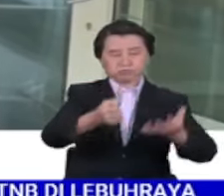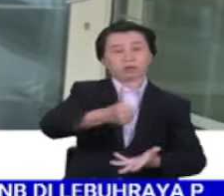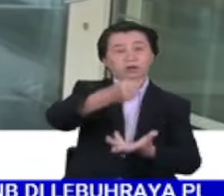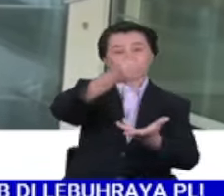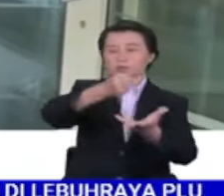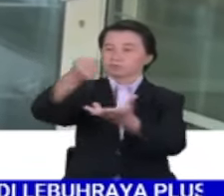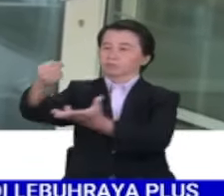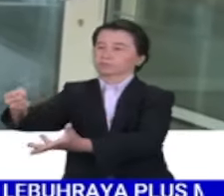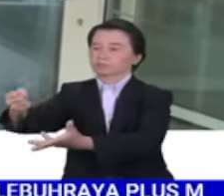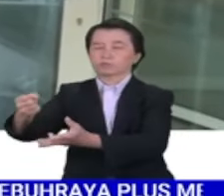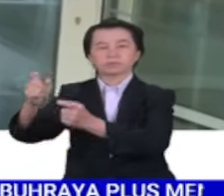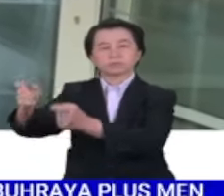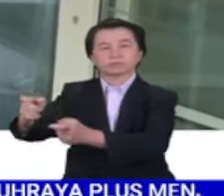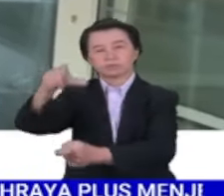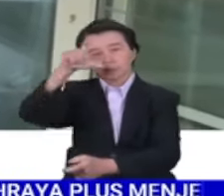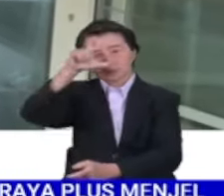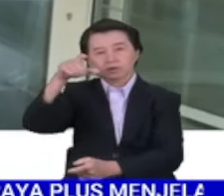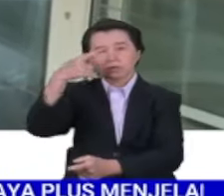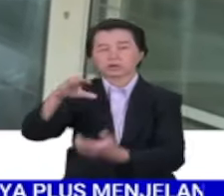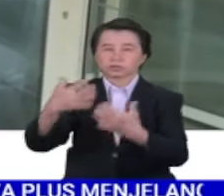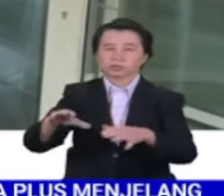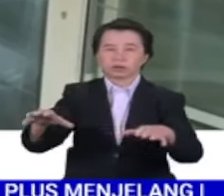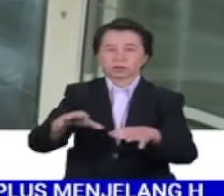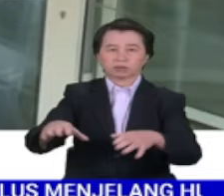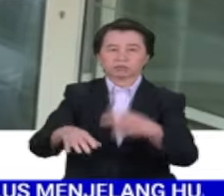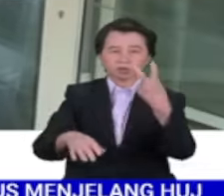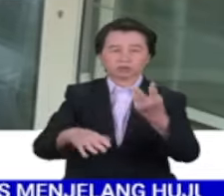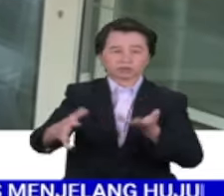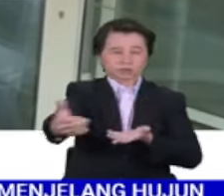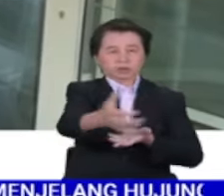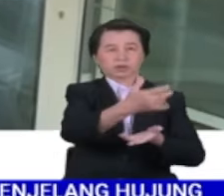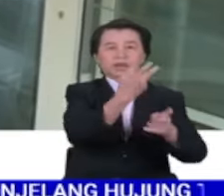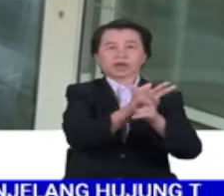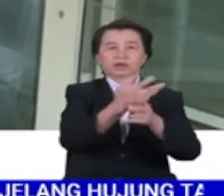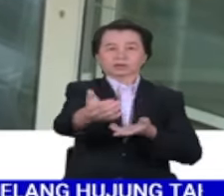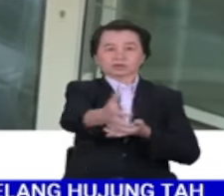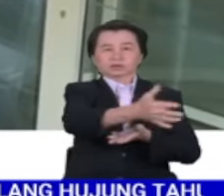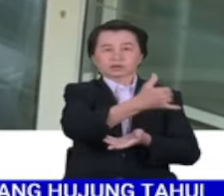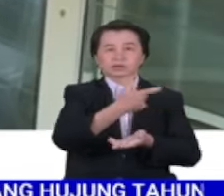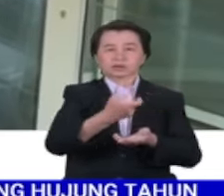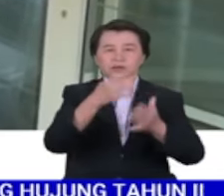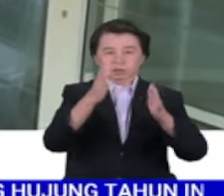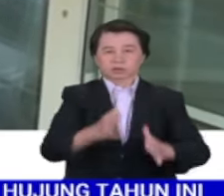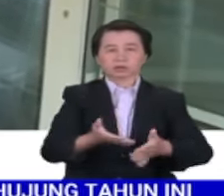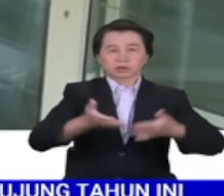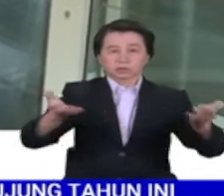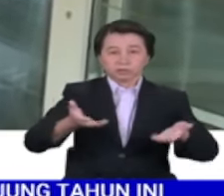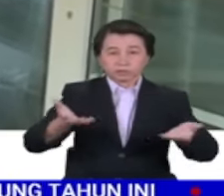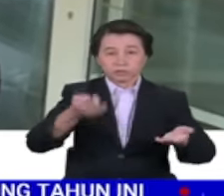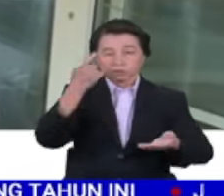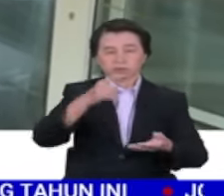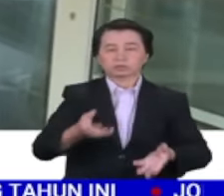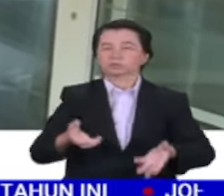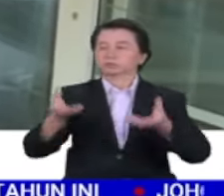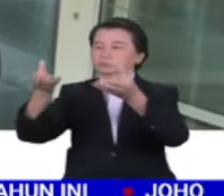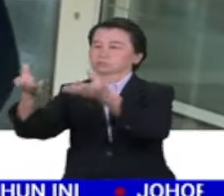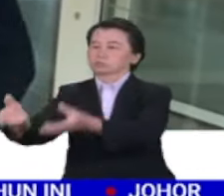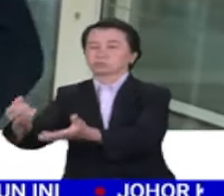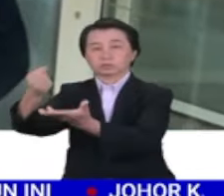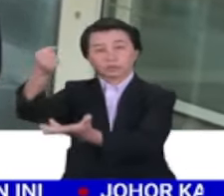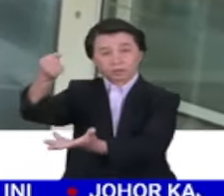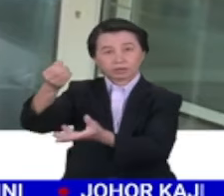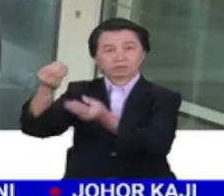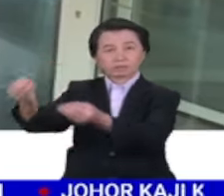yang kita telah membuat beberapa collection daripada pihak-pihak kita disini untuk kita serahkan